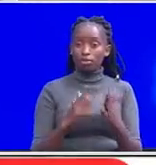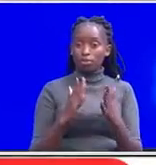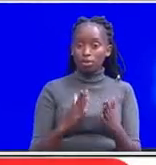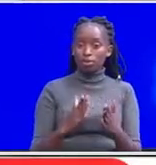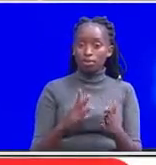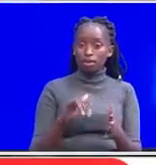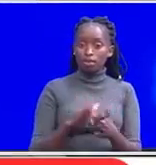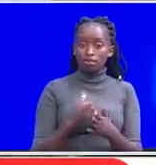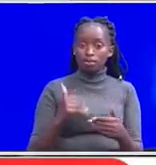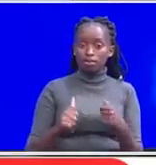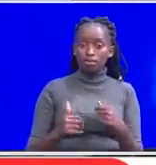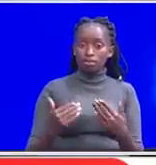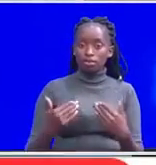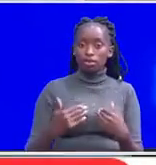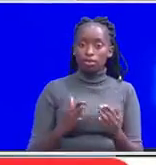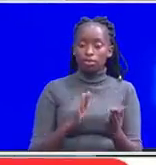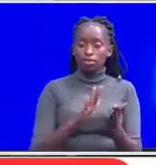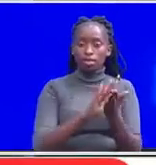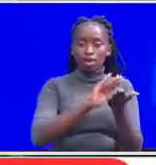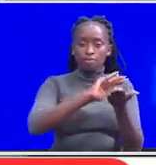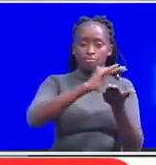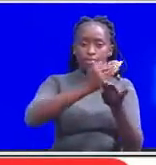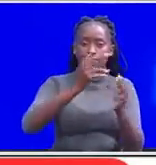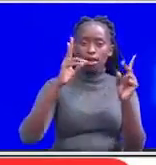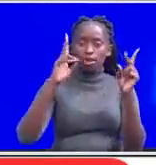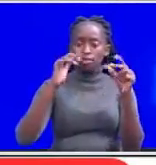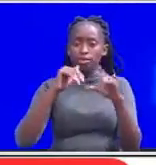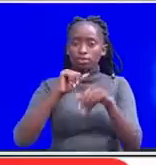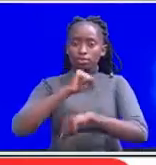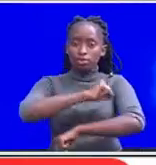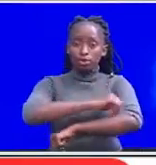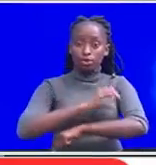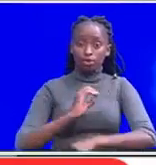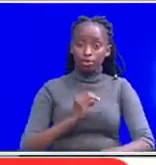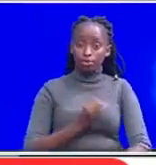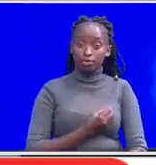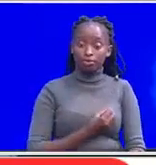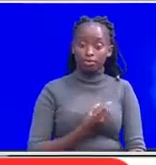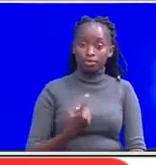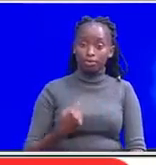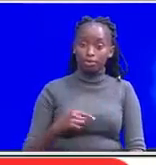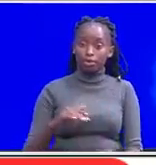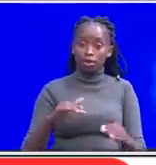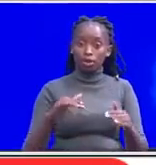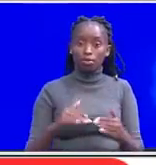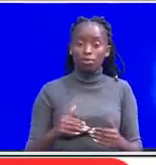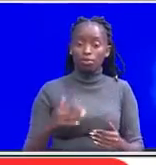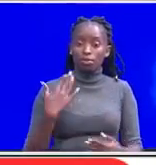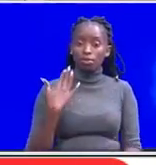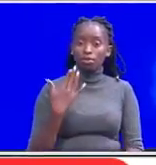porojo iko kwa maneno ya funding ya shule zetu. Umungoje kwa TV siku hiyo.